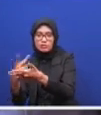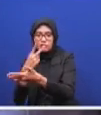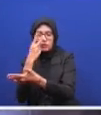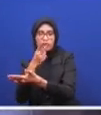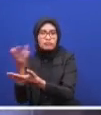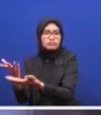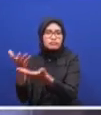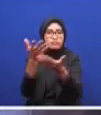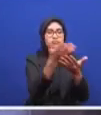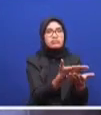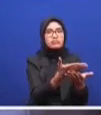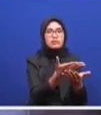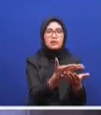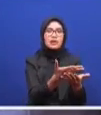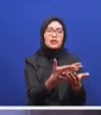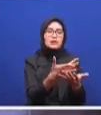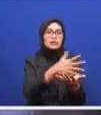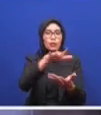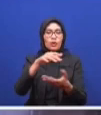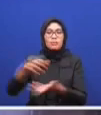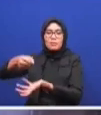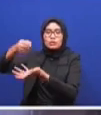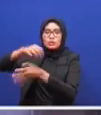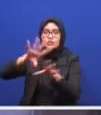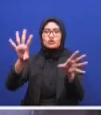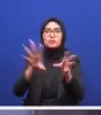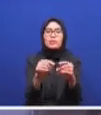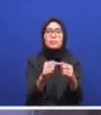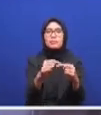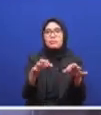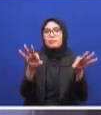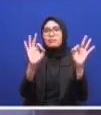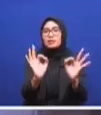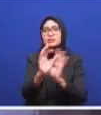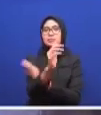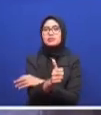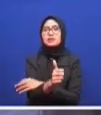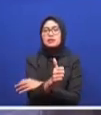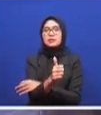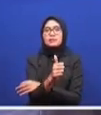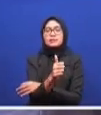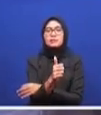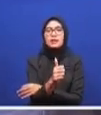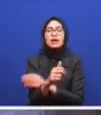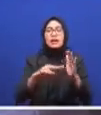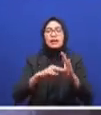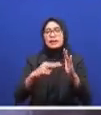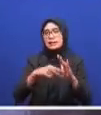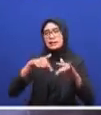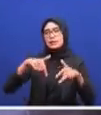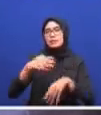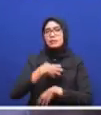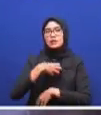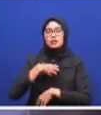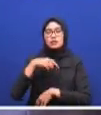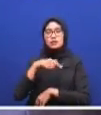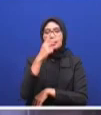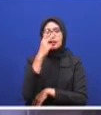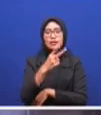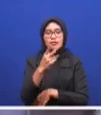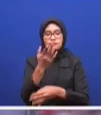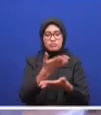maka satu data Pak maka ketika kemudian ini muncul loh yang dikasih itu lagi enggak akan turun maka saya geser ke yang